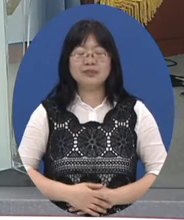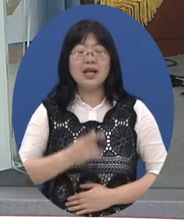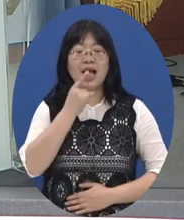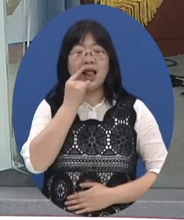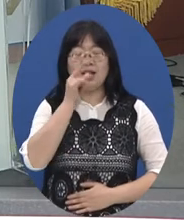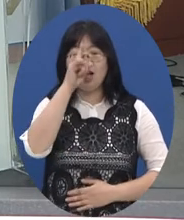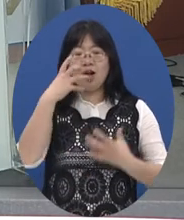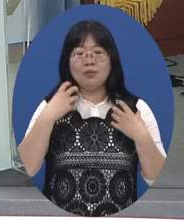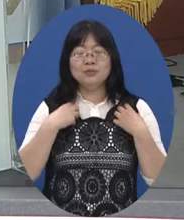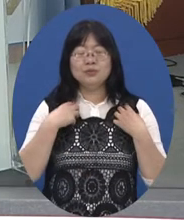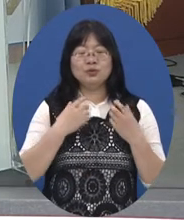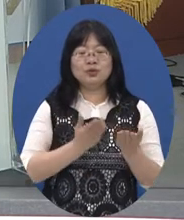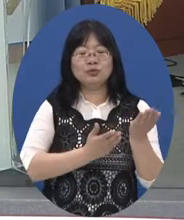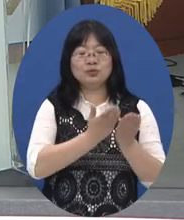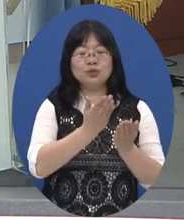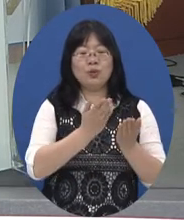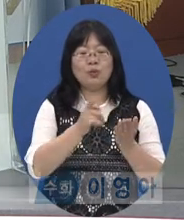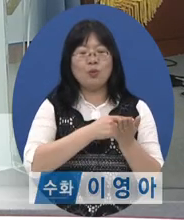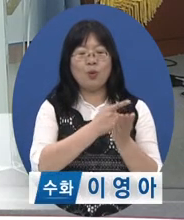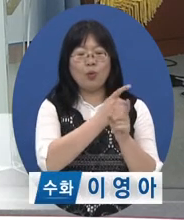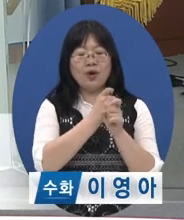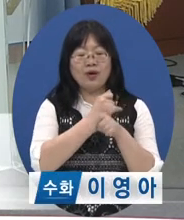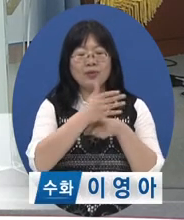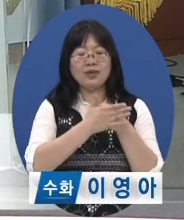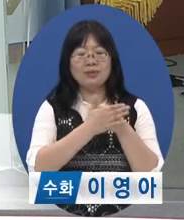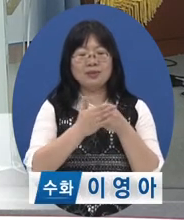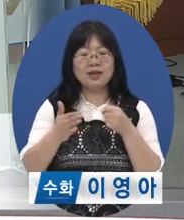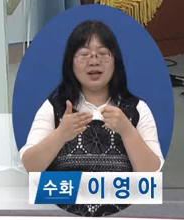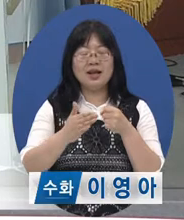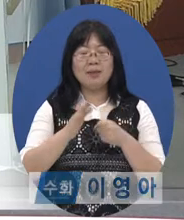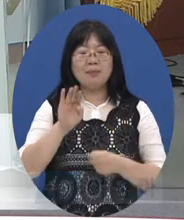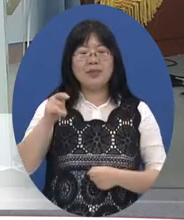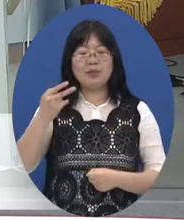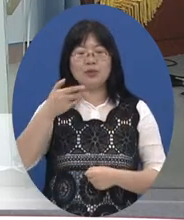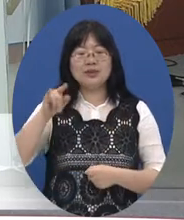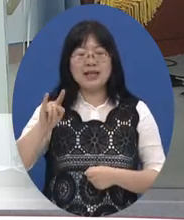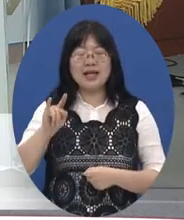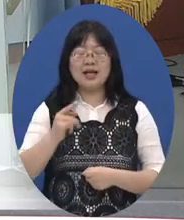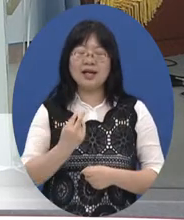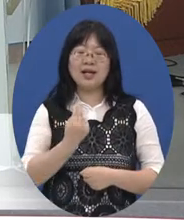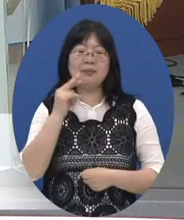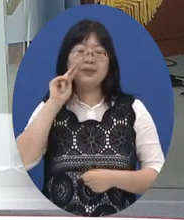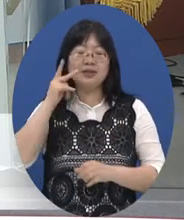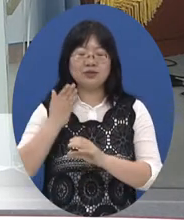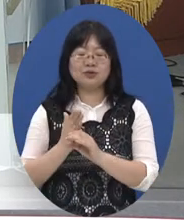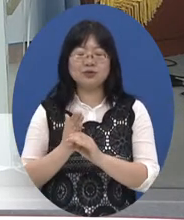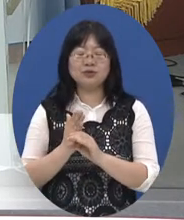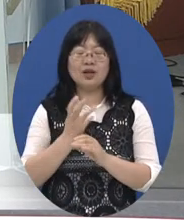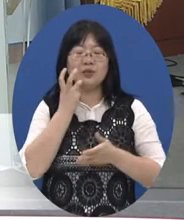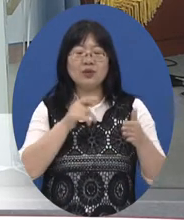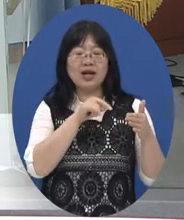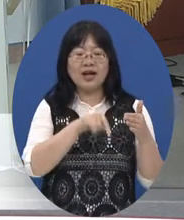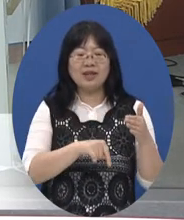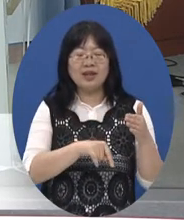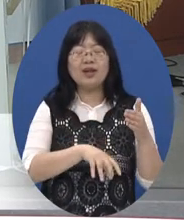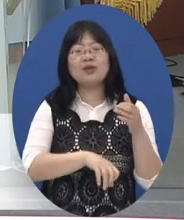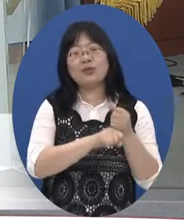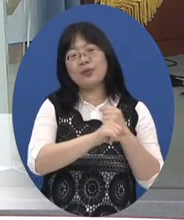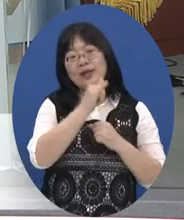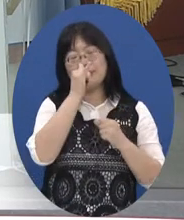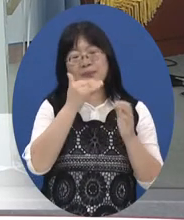일본 정부의 무역 보복으로 우리 반도체 업계가 초비상입니다. 전국 반도체 기업 절반 이상이 경기도내 소재한다고